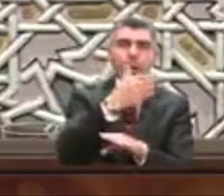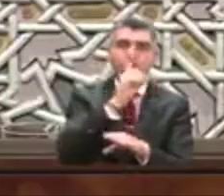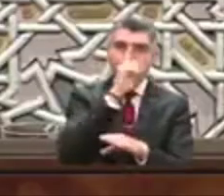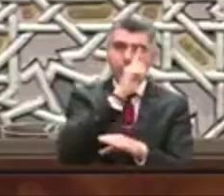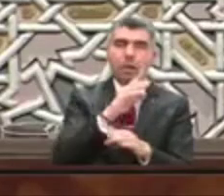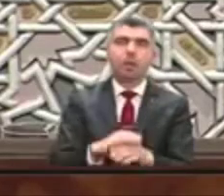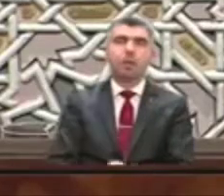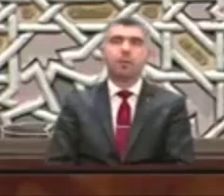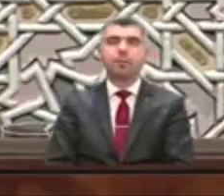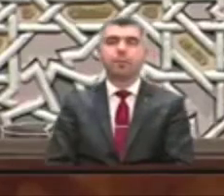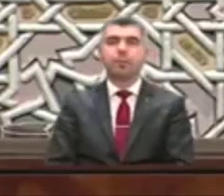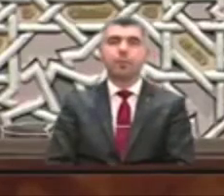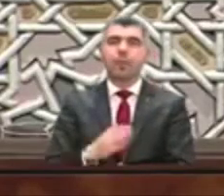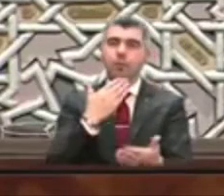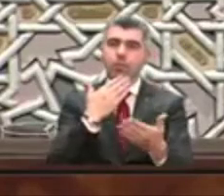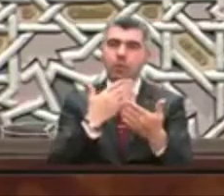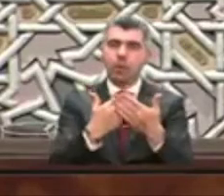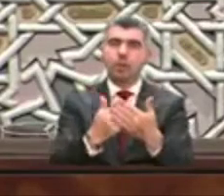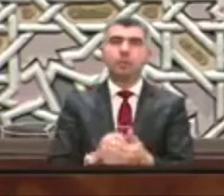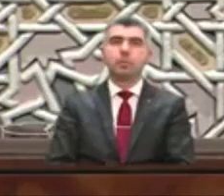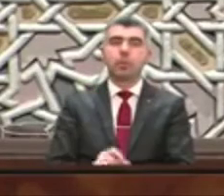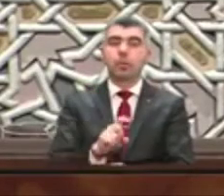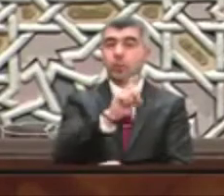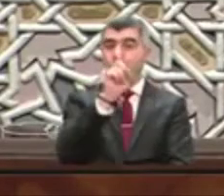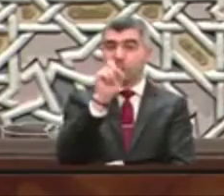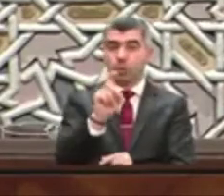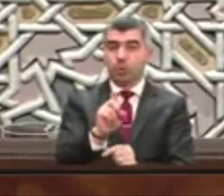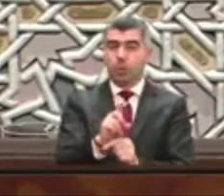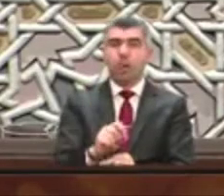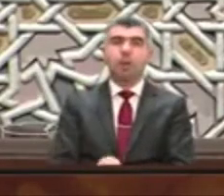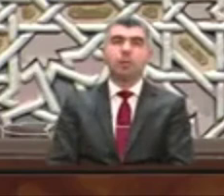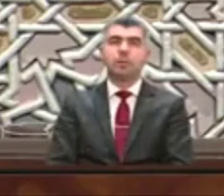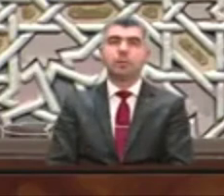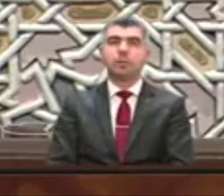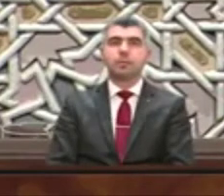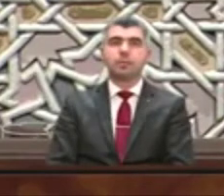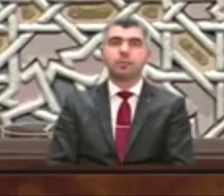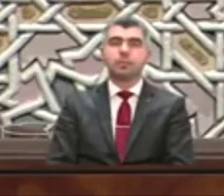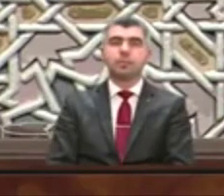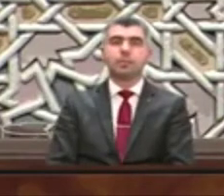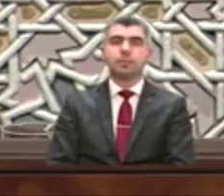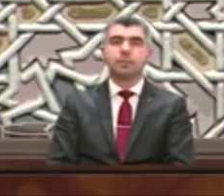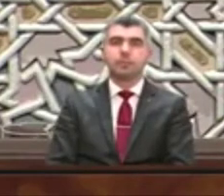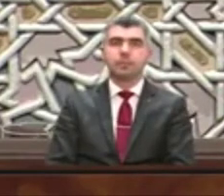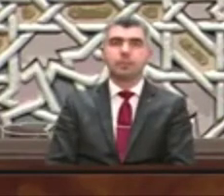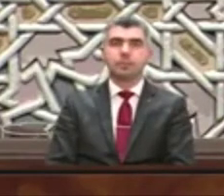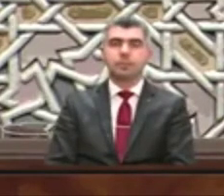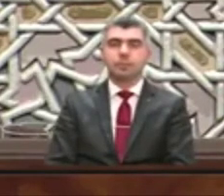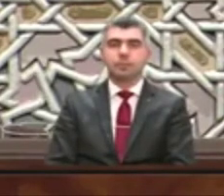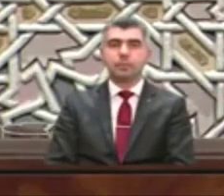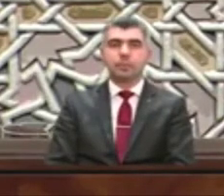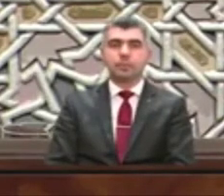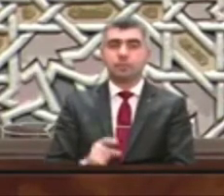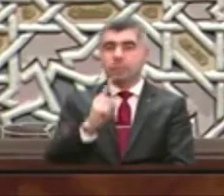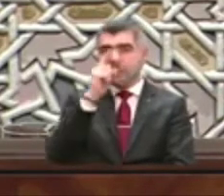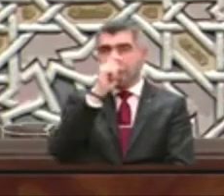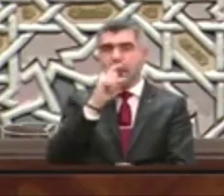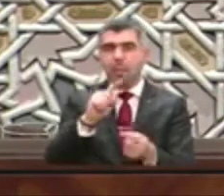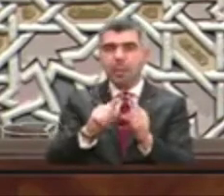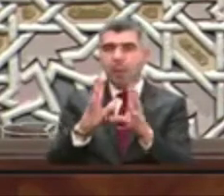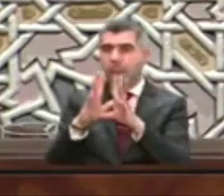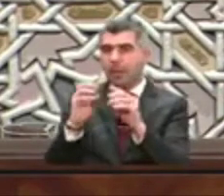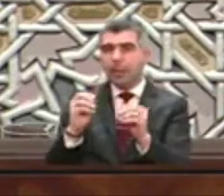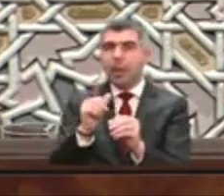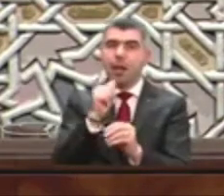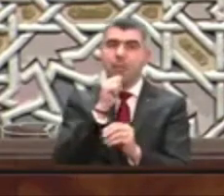شكرا سيد الوزير المحترم. نمر الآن إلى السؤال الموالي دائما في نفس القطاع، هو سؤال عن خطر ندرة المياه لسيدات